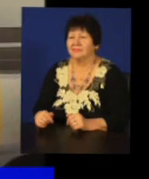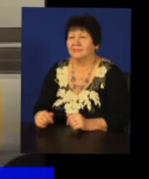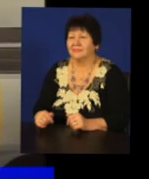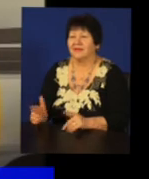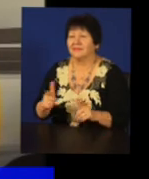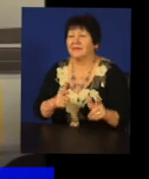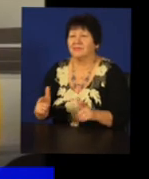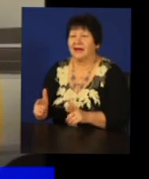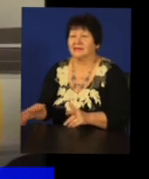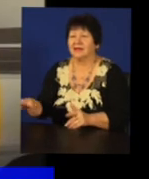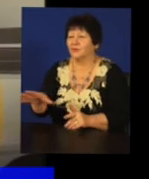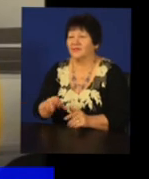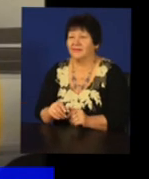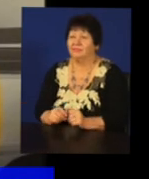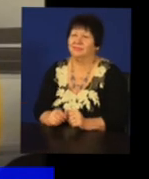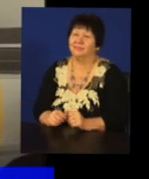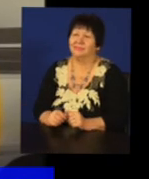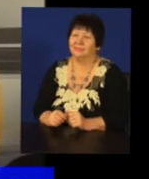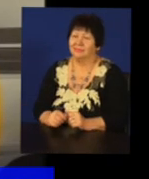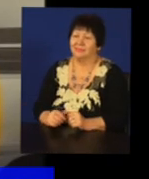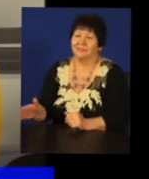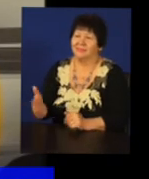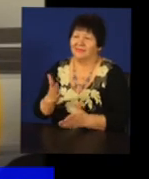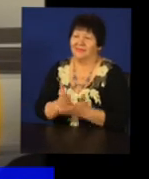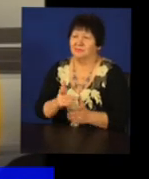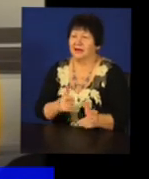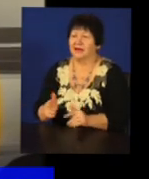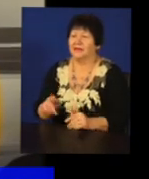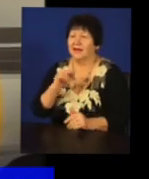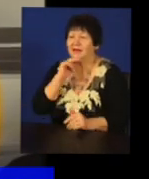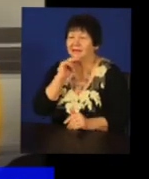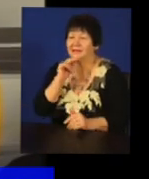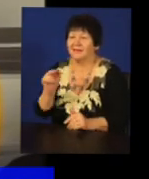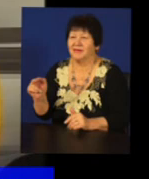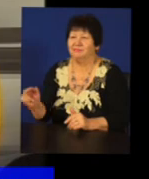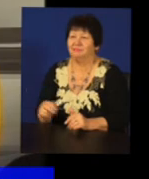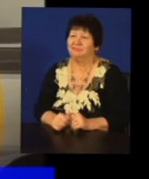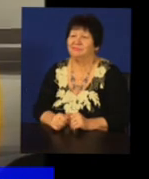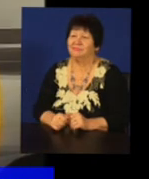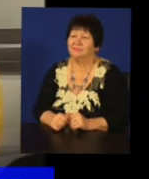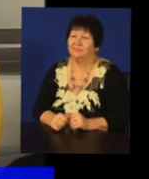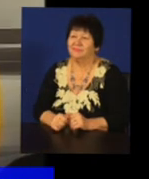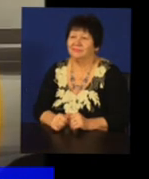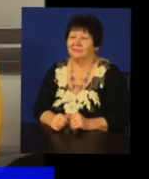Sunteți gata, da? Toți? Suntem gata. Atenți la maxim.